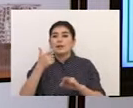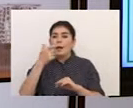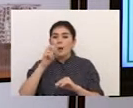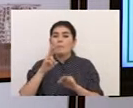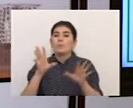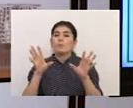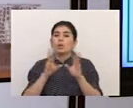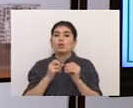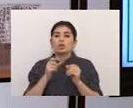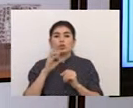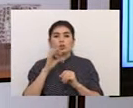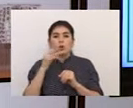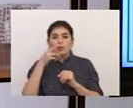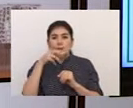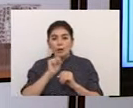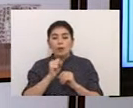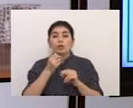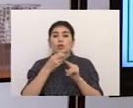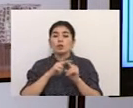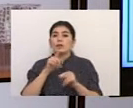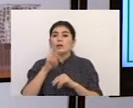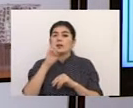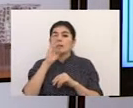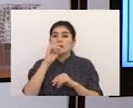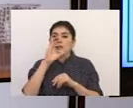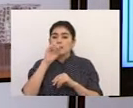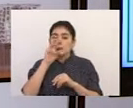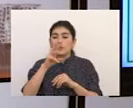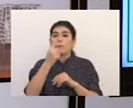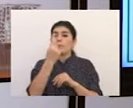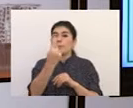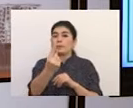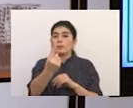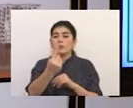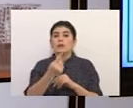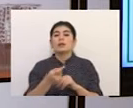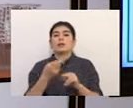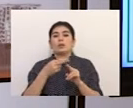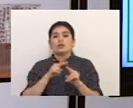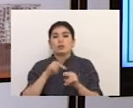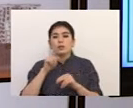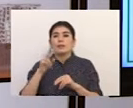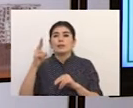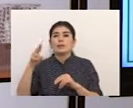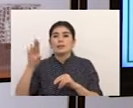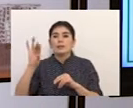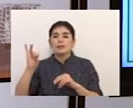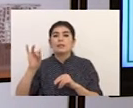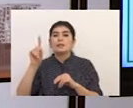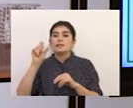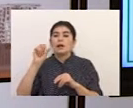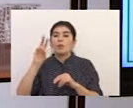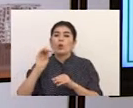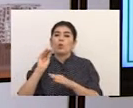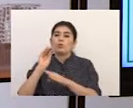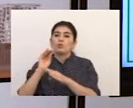bilan sodda gap hisoblanadi. Chunki unda kesimlik miqdori bitta. U ham bo'lsa di zamon qo'shimchasi.